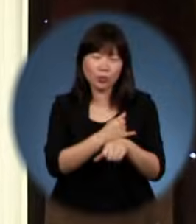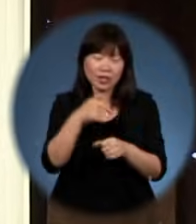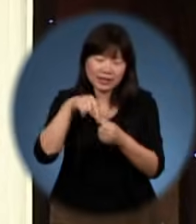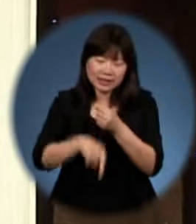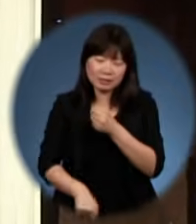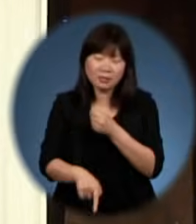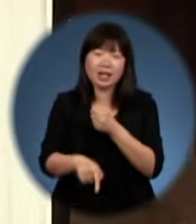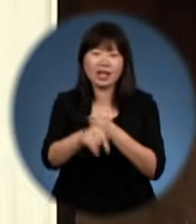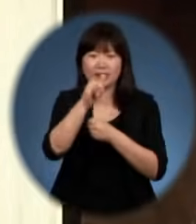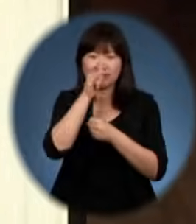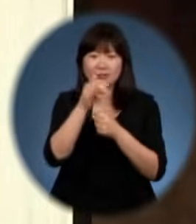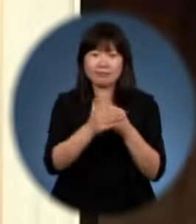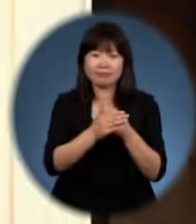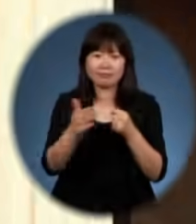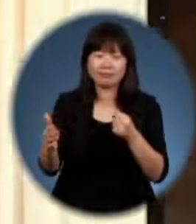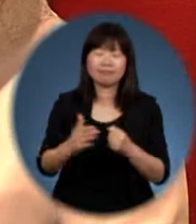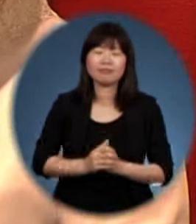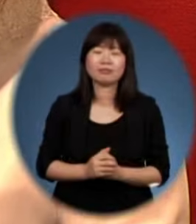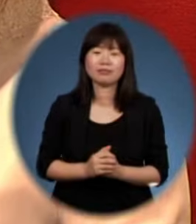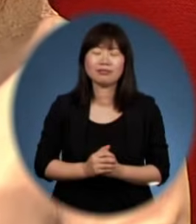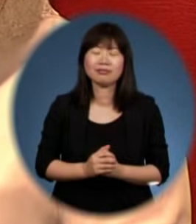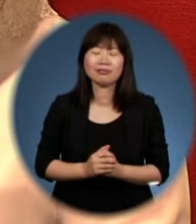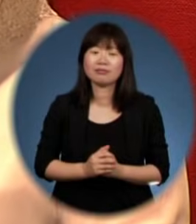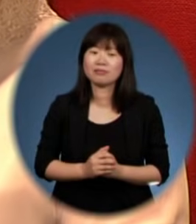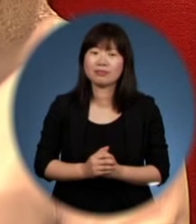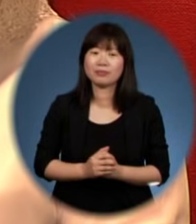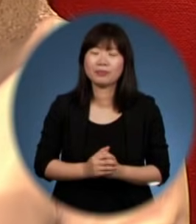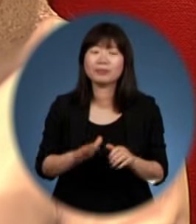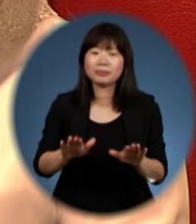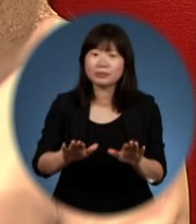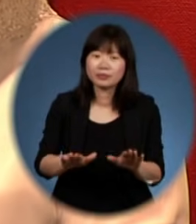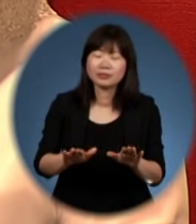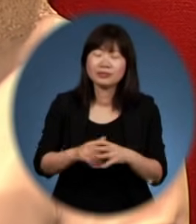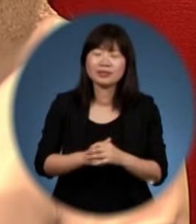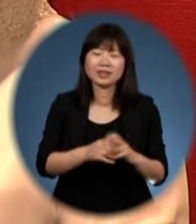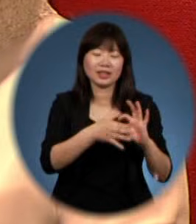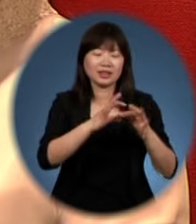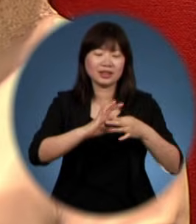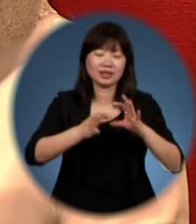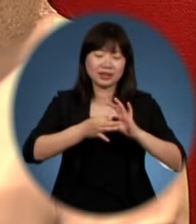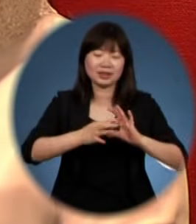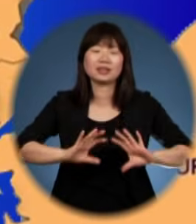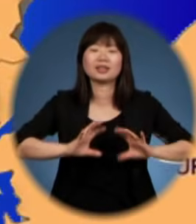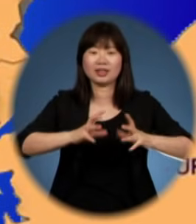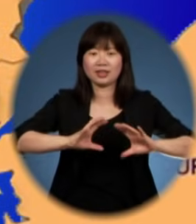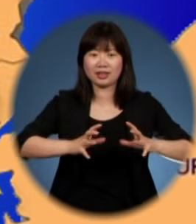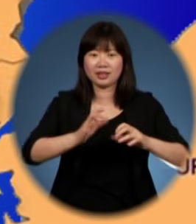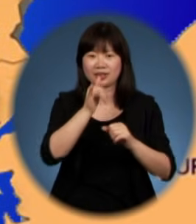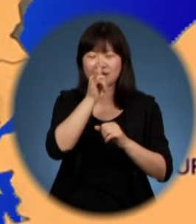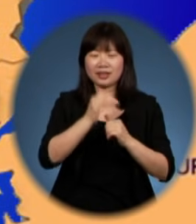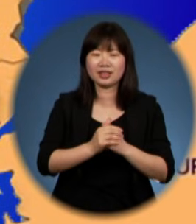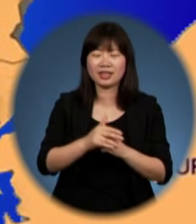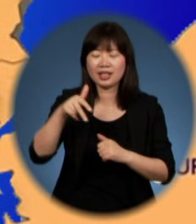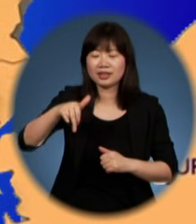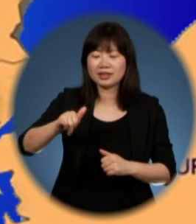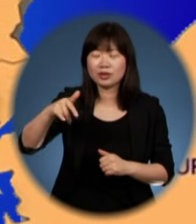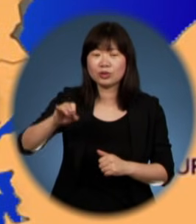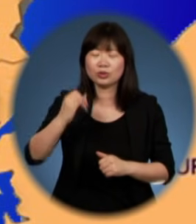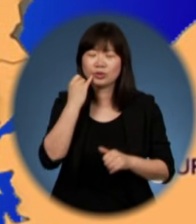시키게 되었다는 것입니다 여기가 글이 있습니다 아 지중에